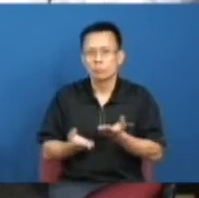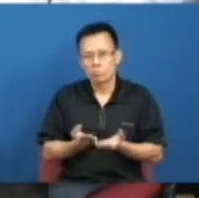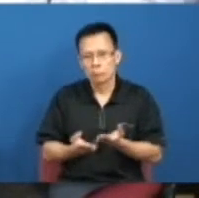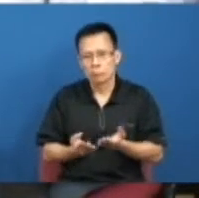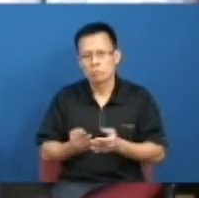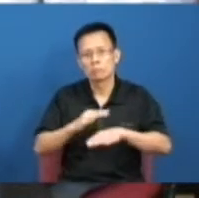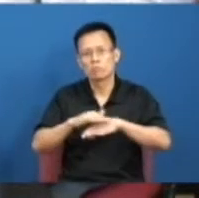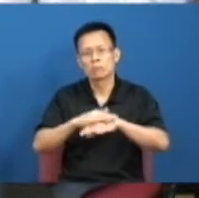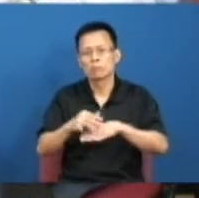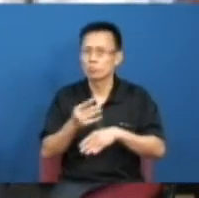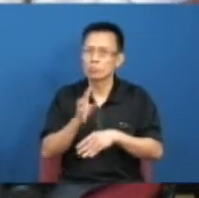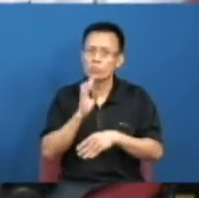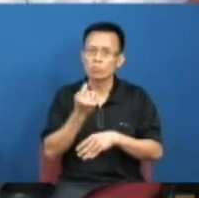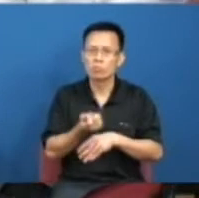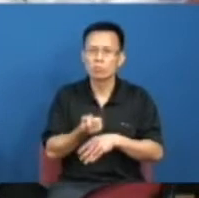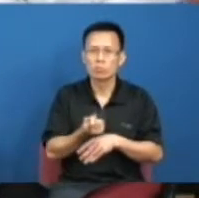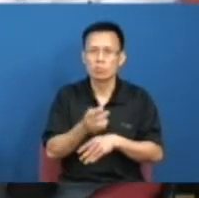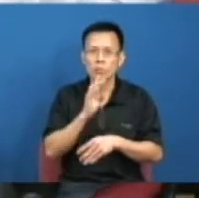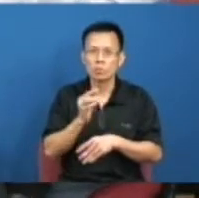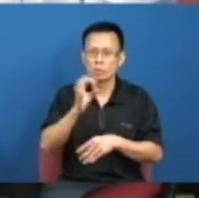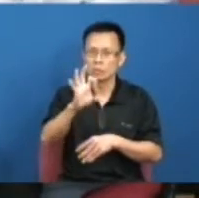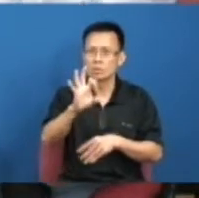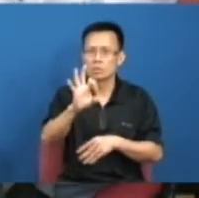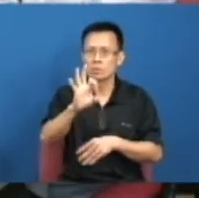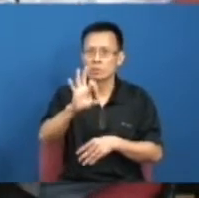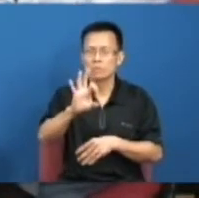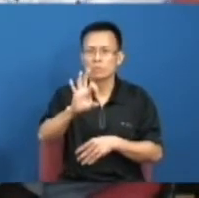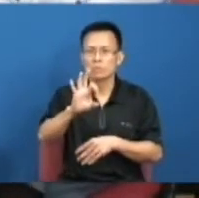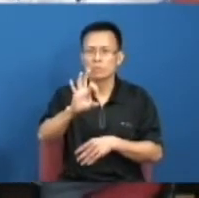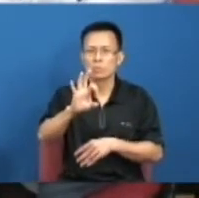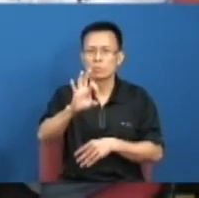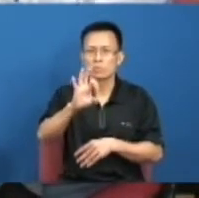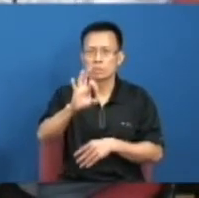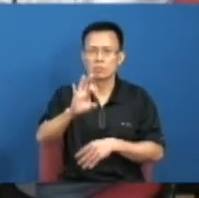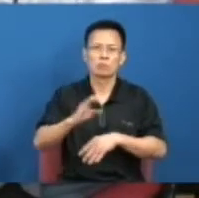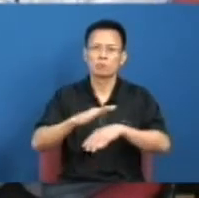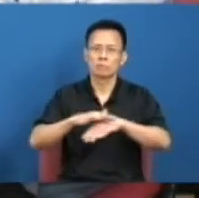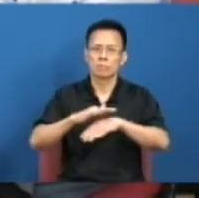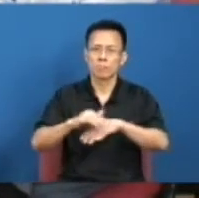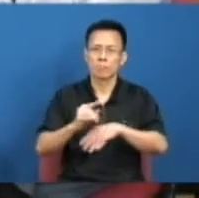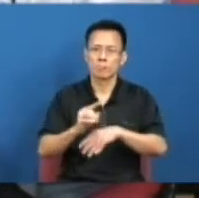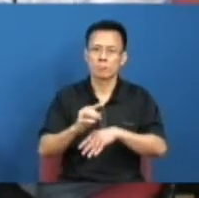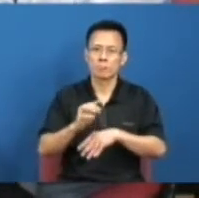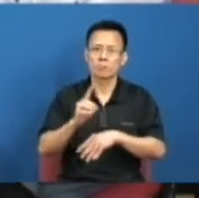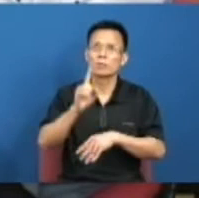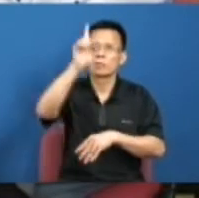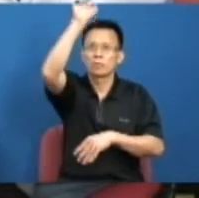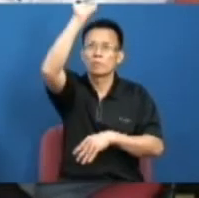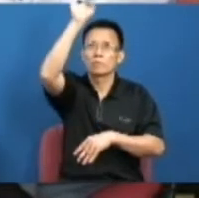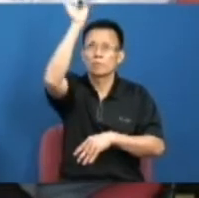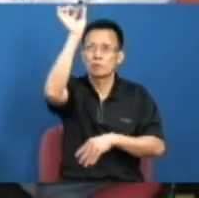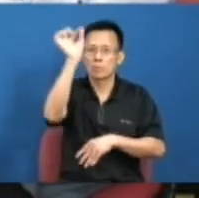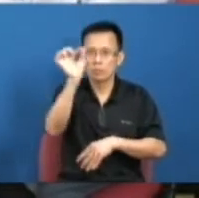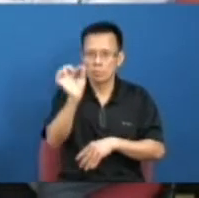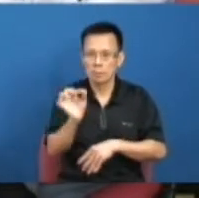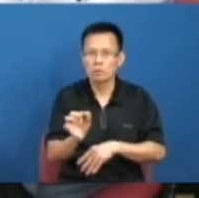般嚟講嗱，好簡單嘅一個。廁所住户嘅廁所， 嗯， 通常咧住户廁所上邊嘅單位漏水落嚟咧， 嗯，